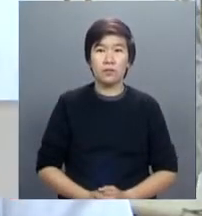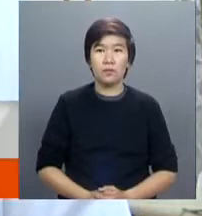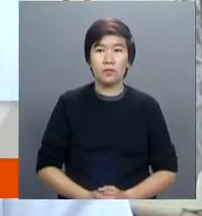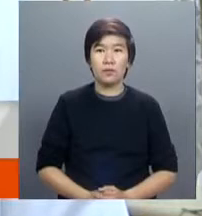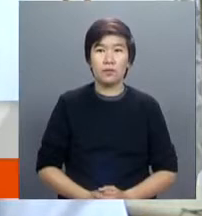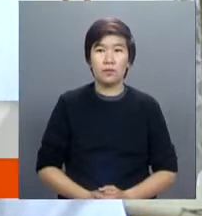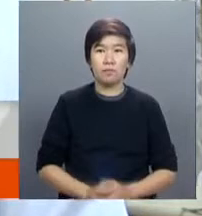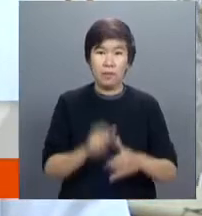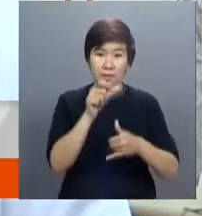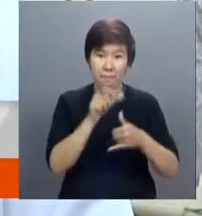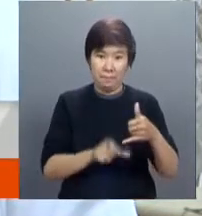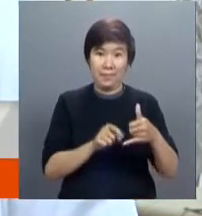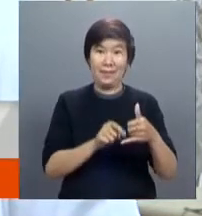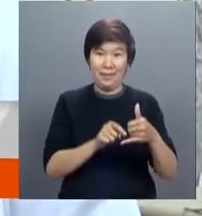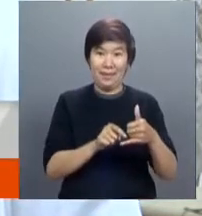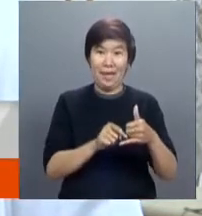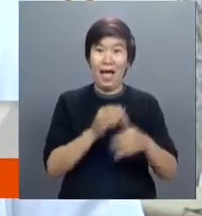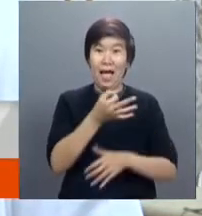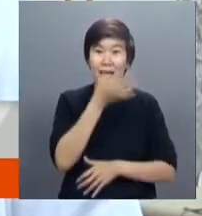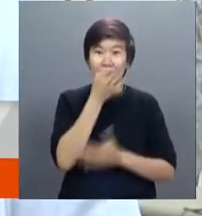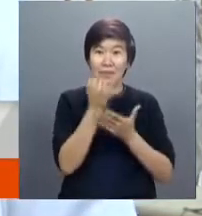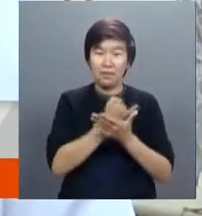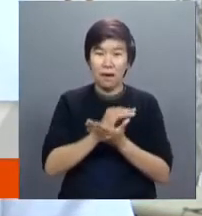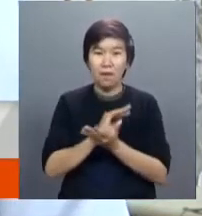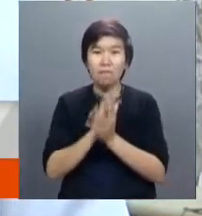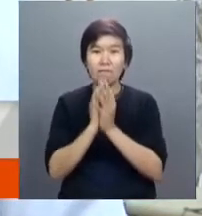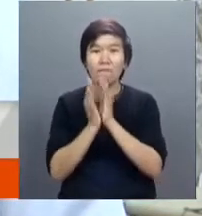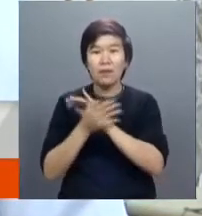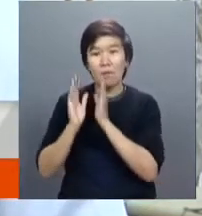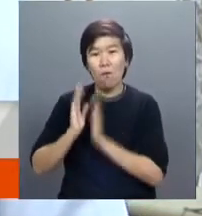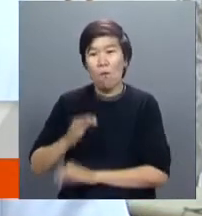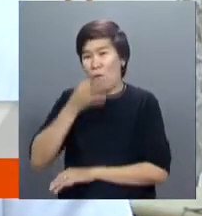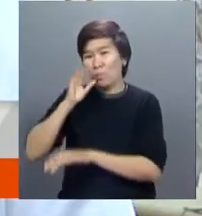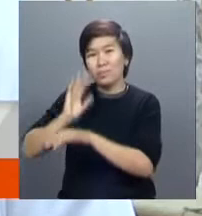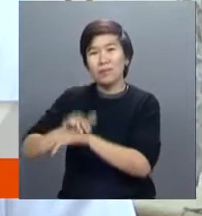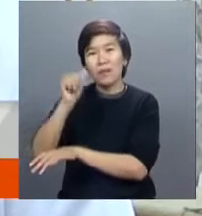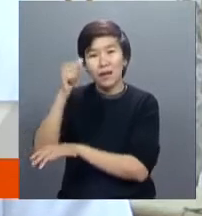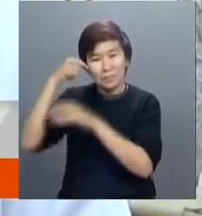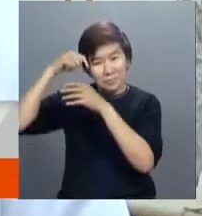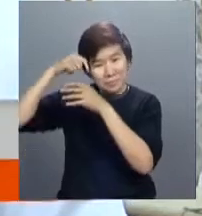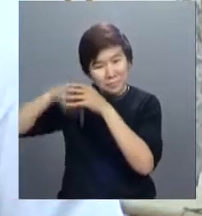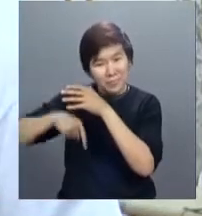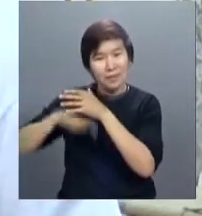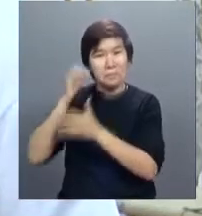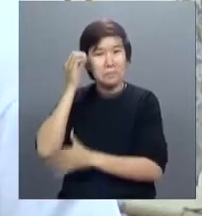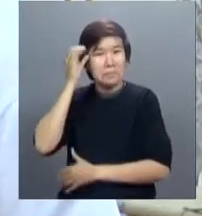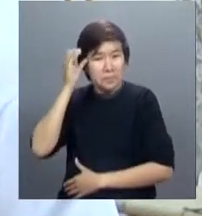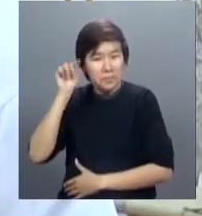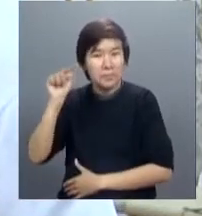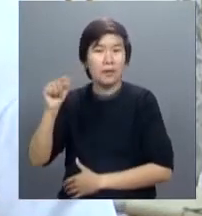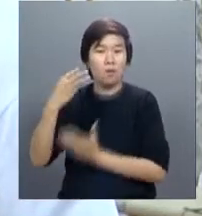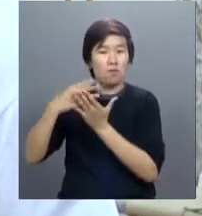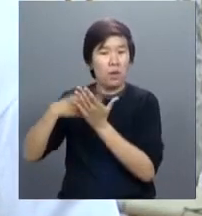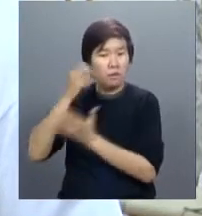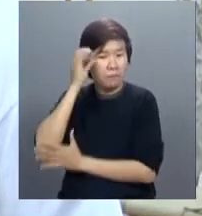บพูดแบบตรงไปตรงมาการเป็นนักวิชาการก็มีประโยชน์กับการเผยแพร่ความรู้ของตัวเองแล้วก็เผยแพร่ความเคลื่อนไหว